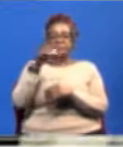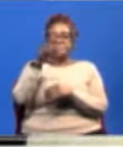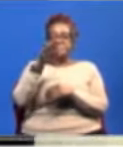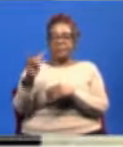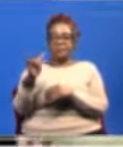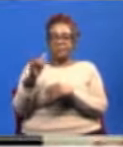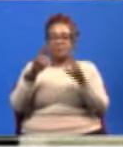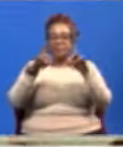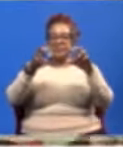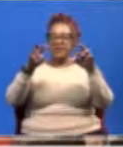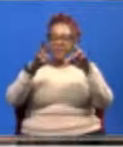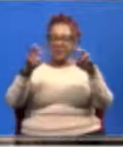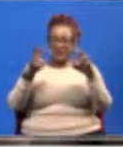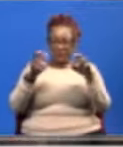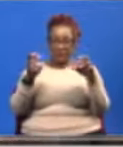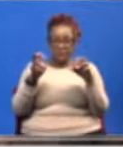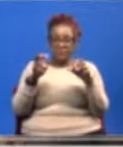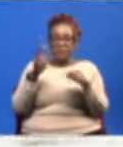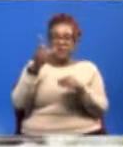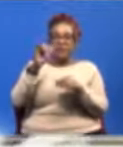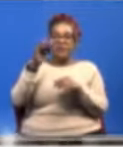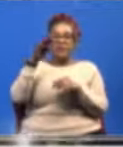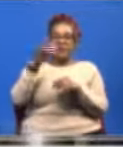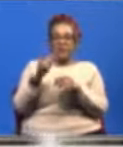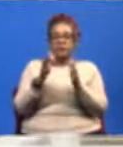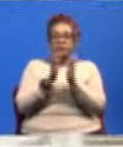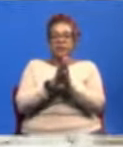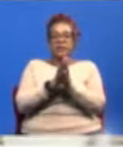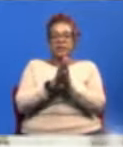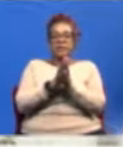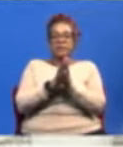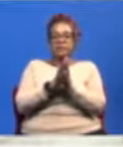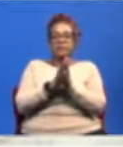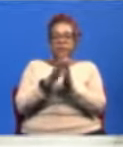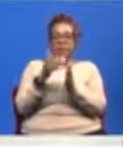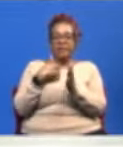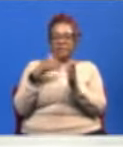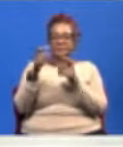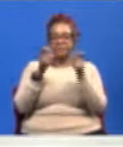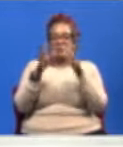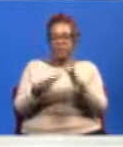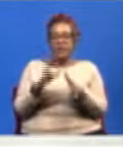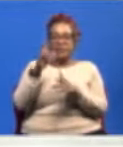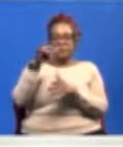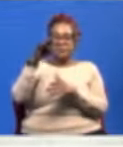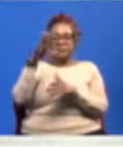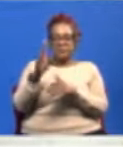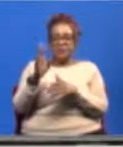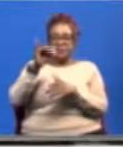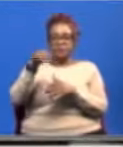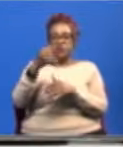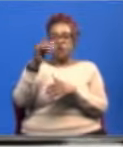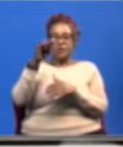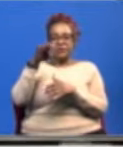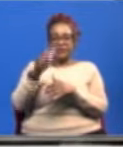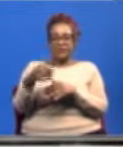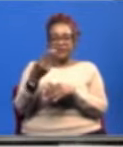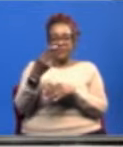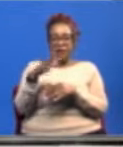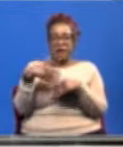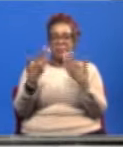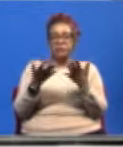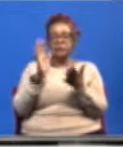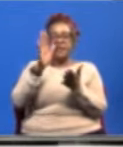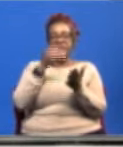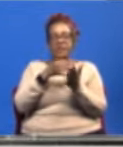wa kilimo Mithika Linturi pamoja na mkurugenzi mkuu wa NCPB Joseph Kimote kuhusu kuhusika